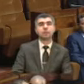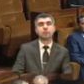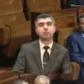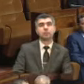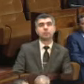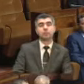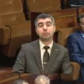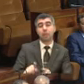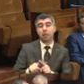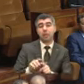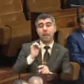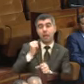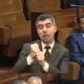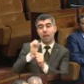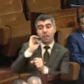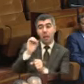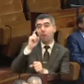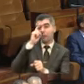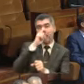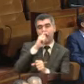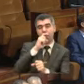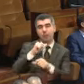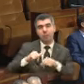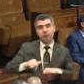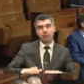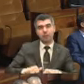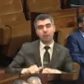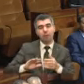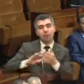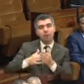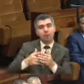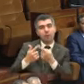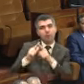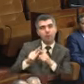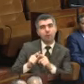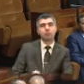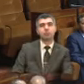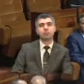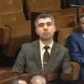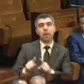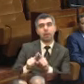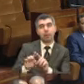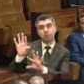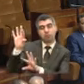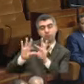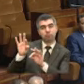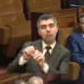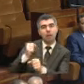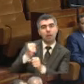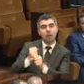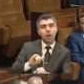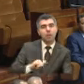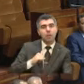هذه المهمة الثقيلة نريد منكم سيد الوزير أن ترفعوا تحديات كبيرة من أجل تشغيل الشباب،